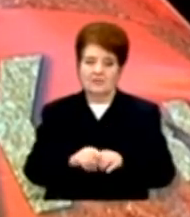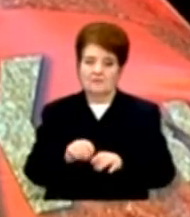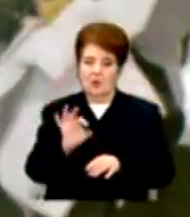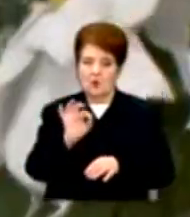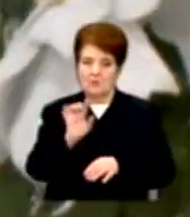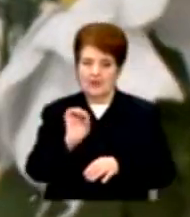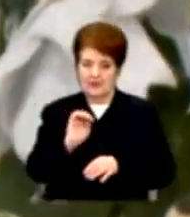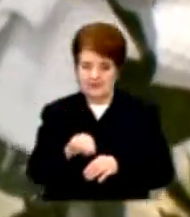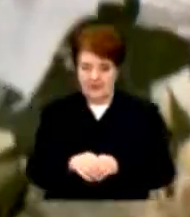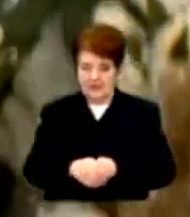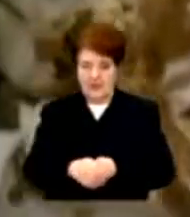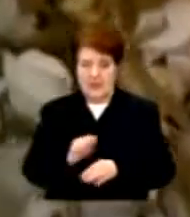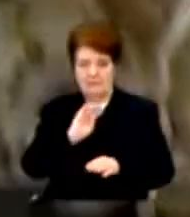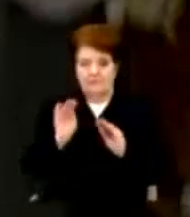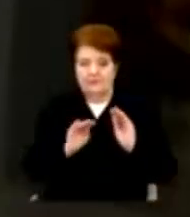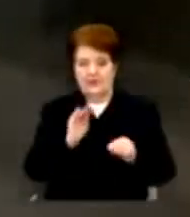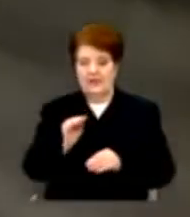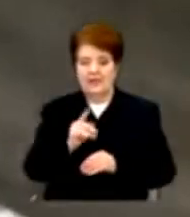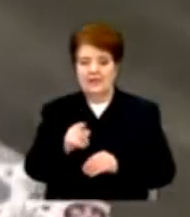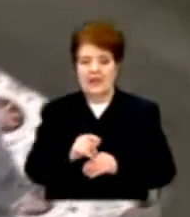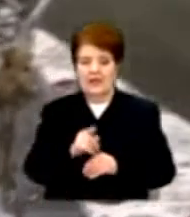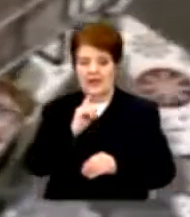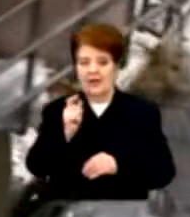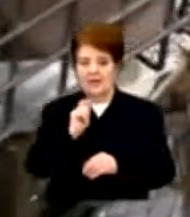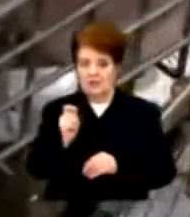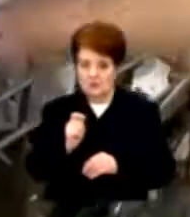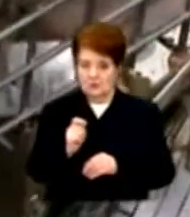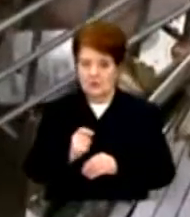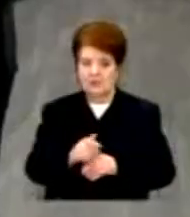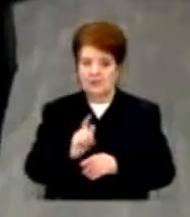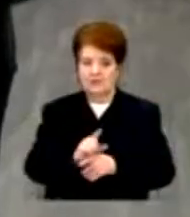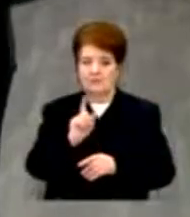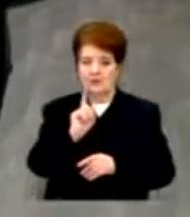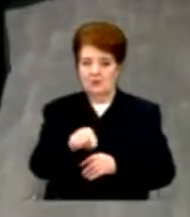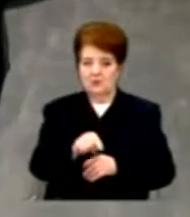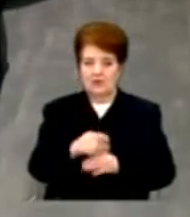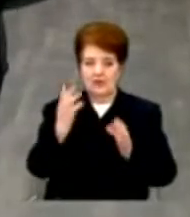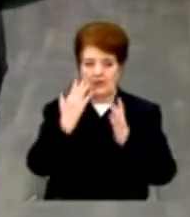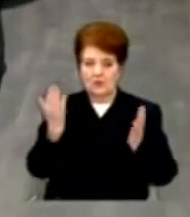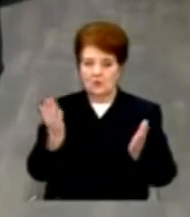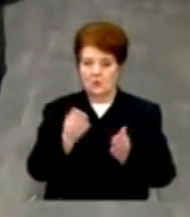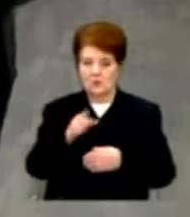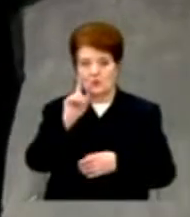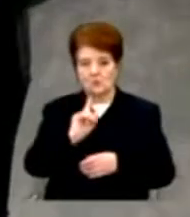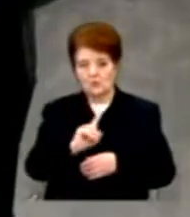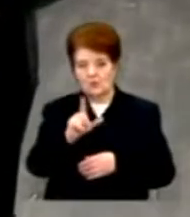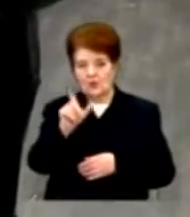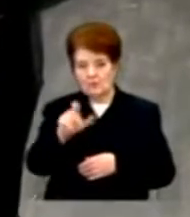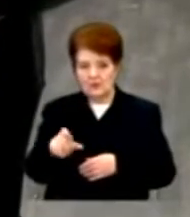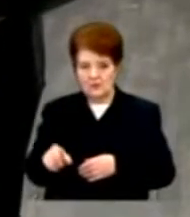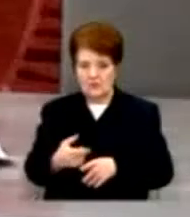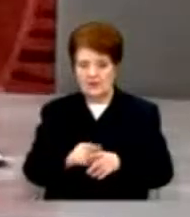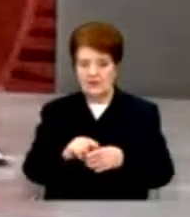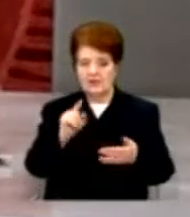obiect. Decorațiunile de Crăciun, băuturile sau dulciurile fine pot fi o soluție pentru cei care nu cunosc gusturile persoanei la care urmează